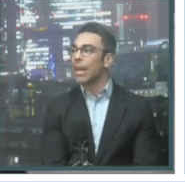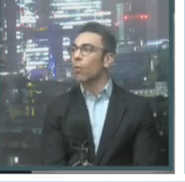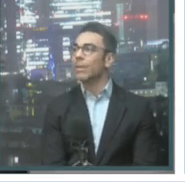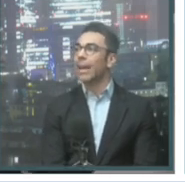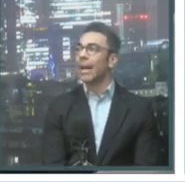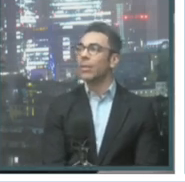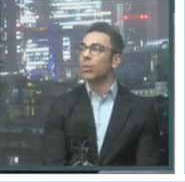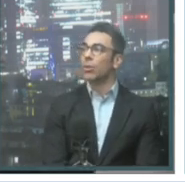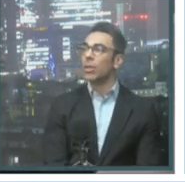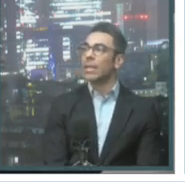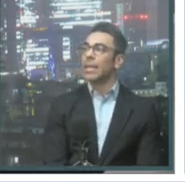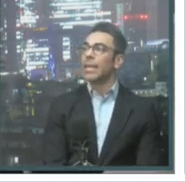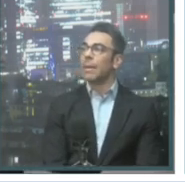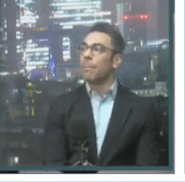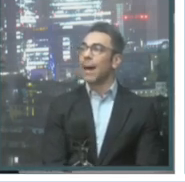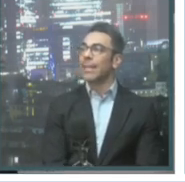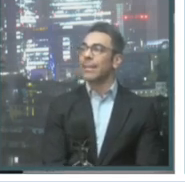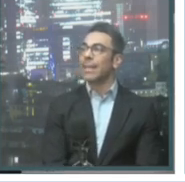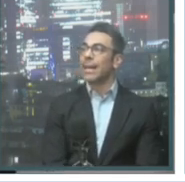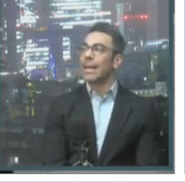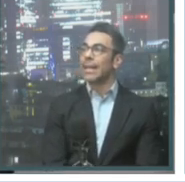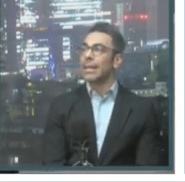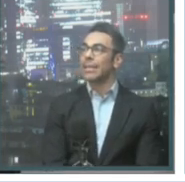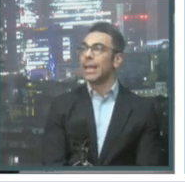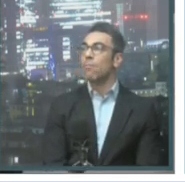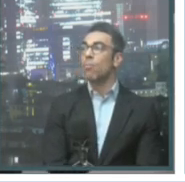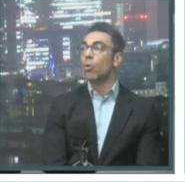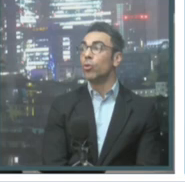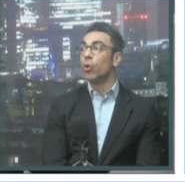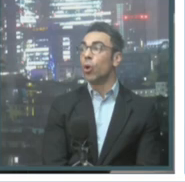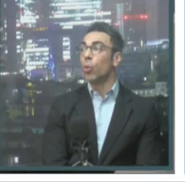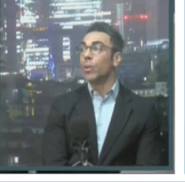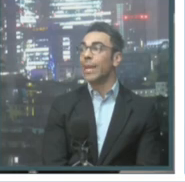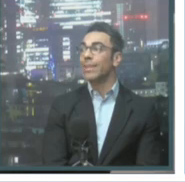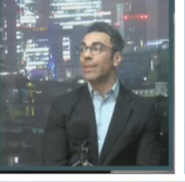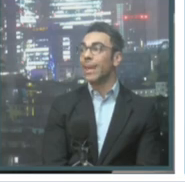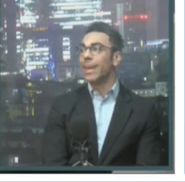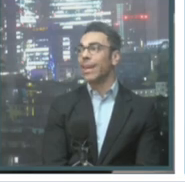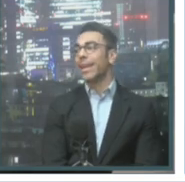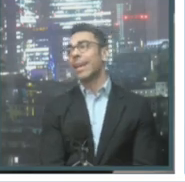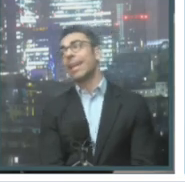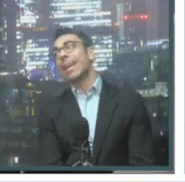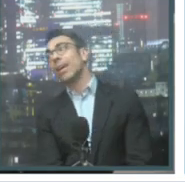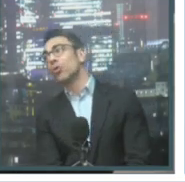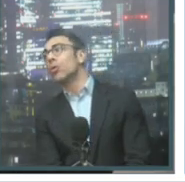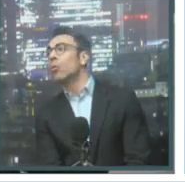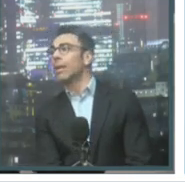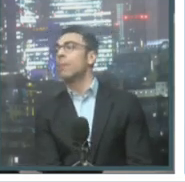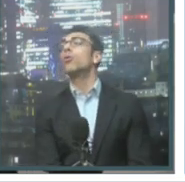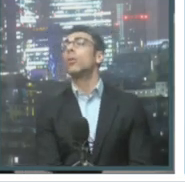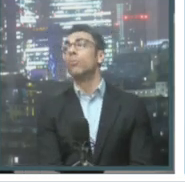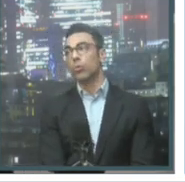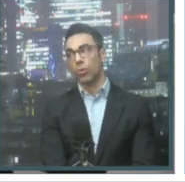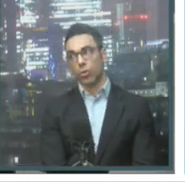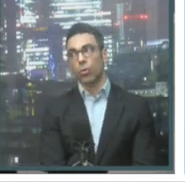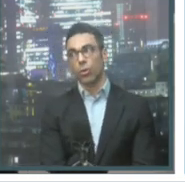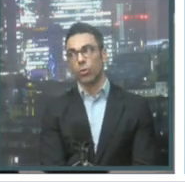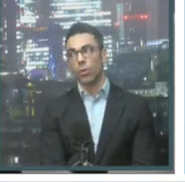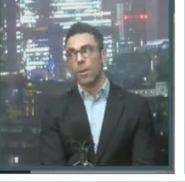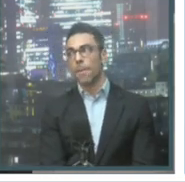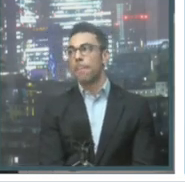l'idea e quant'altro parte dal dal mondo udente legato in qualche modo al mondo